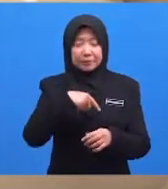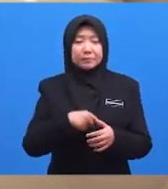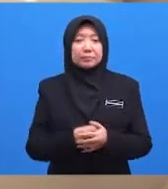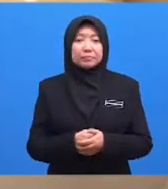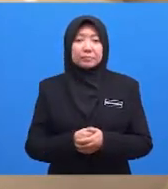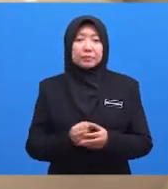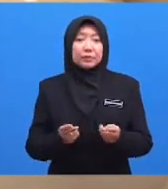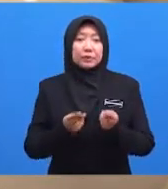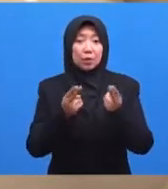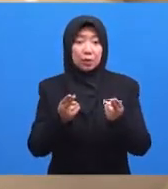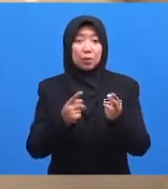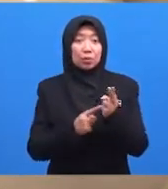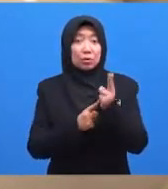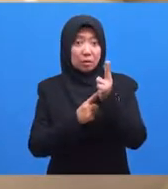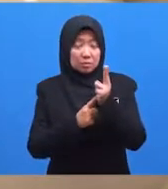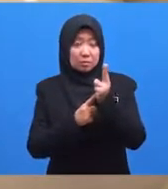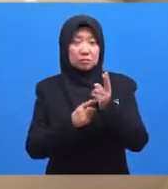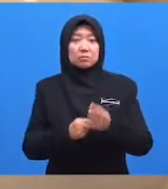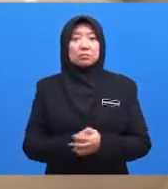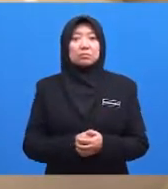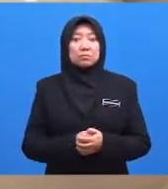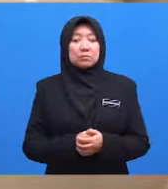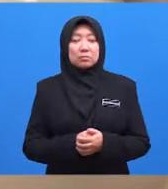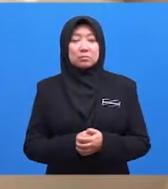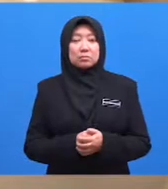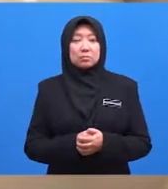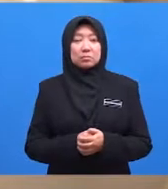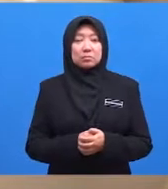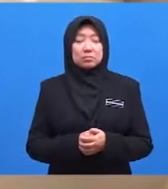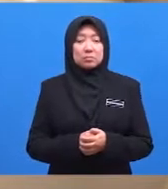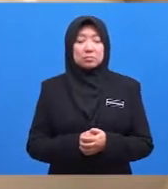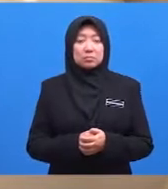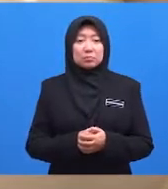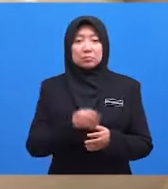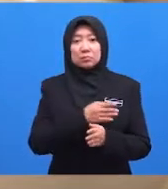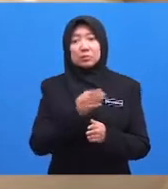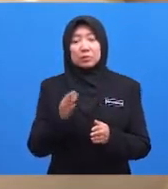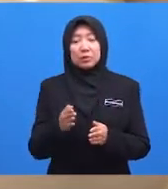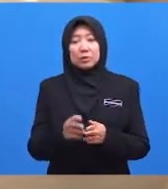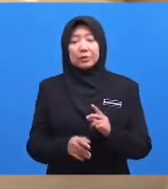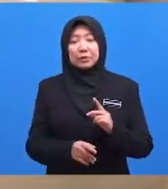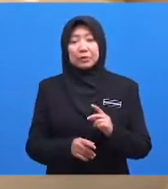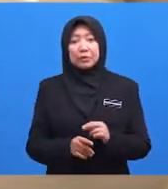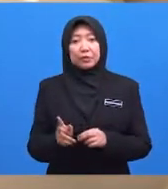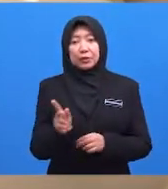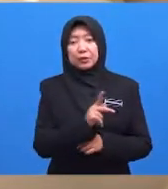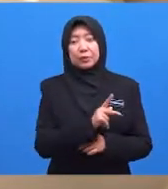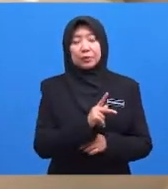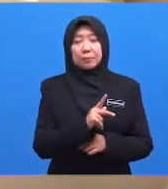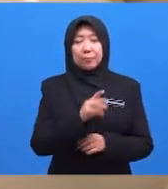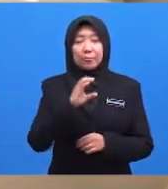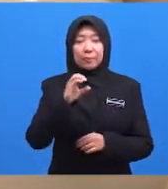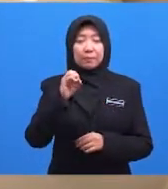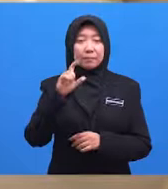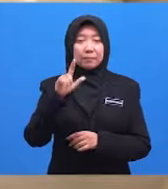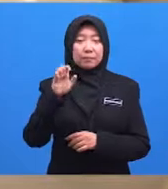adalah hidangan utama. Jadi dia letak di hujung sini. Di sebelah kirinya adalah coleslaw. Dan kemudian